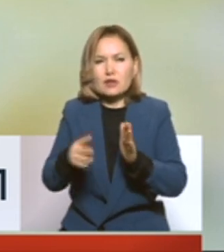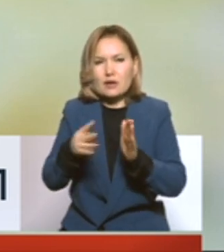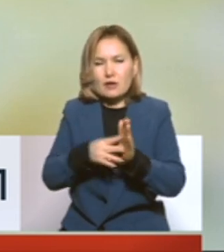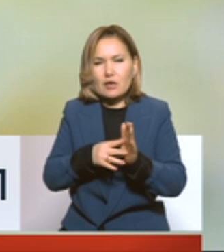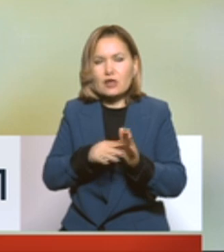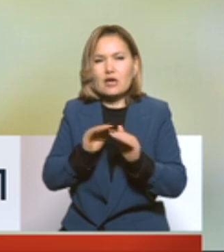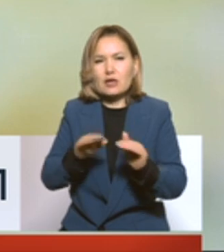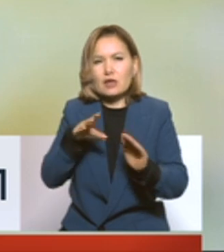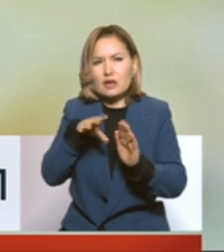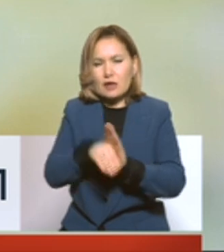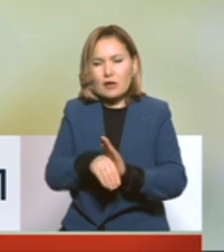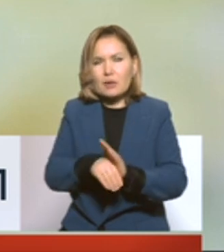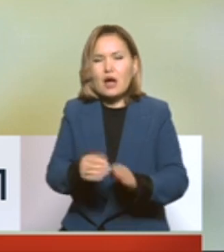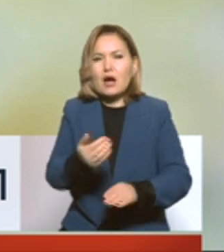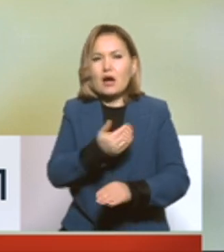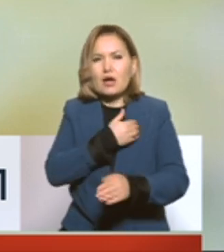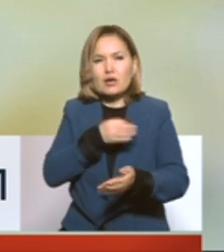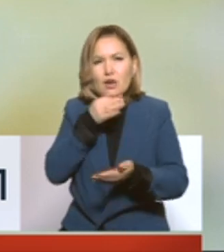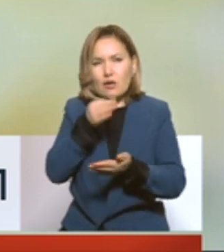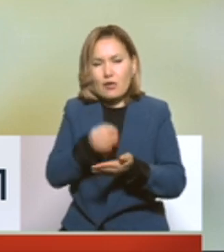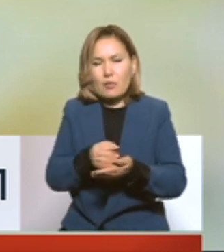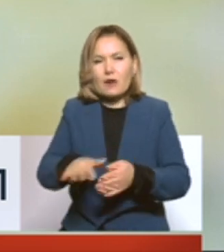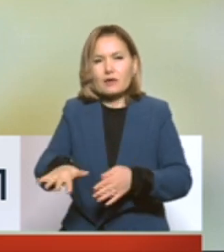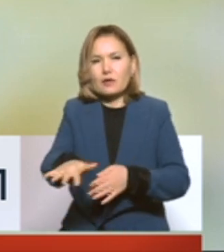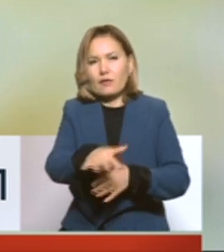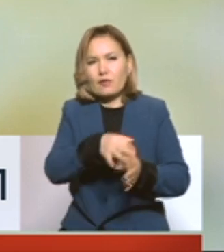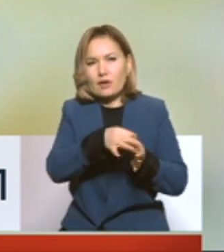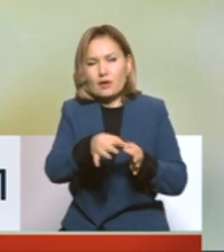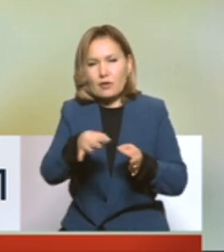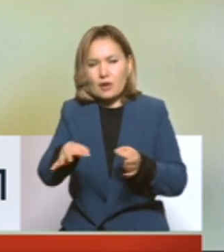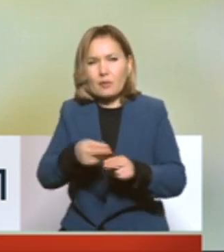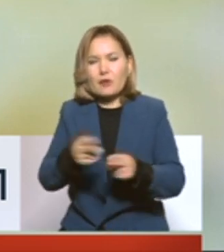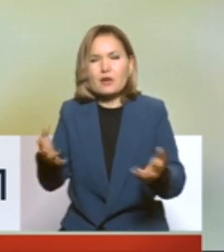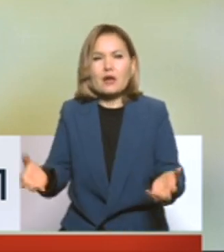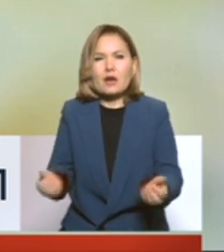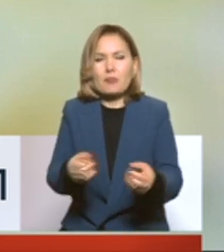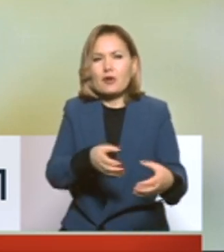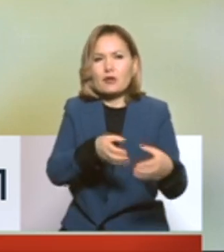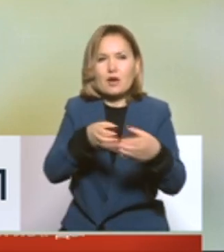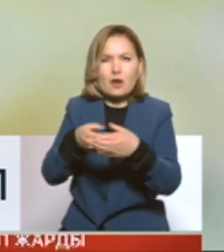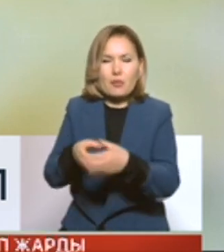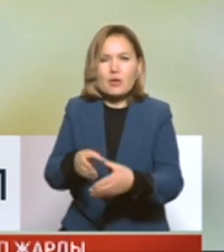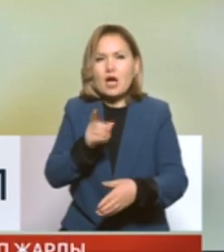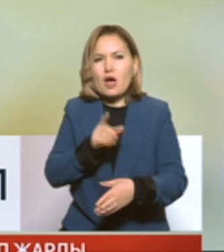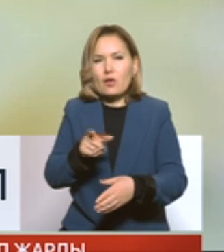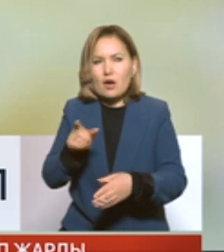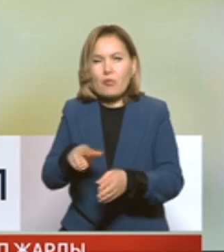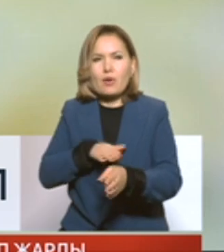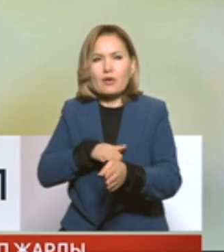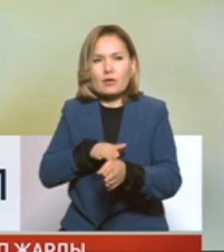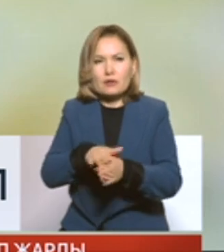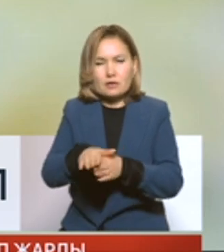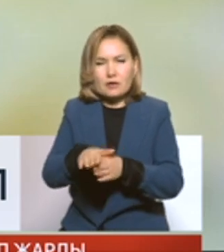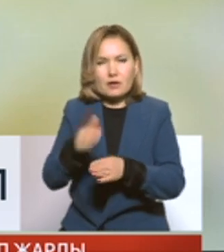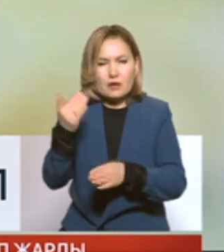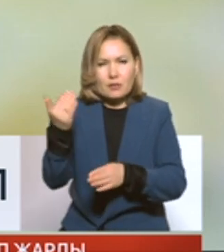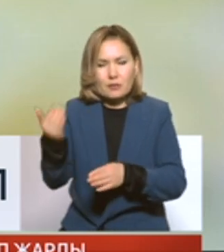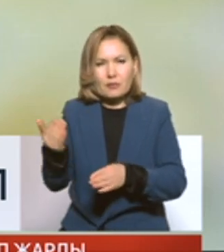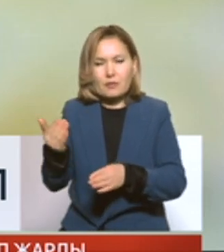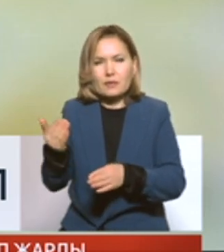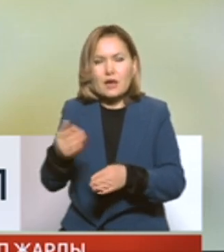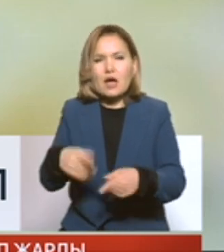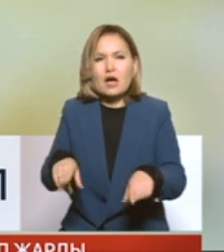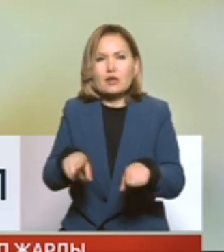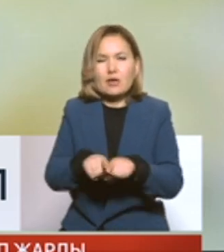7269 детей. Хочу отметить, что по стране спасение и эвакуация людей осуществляется